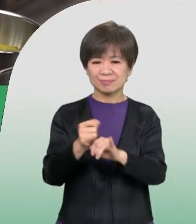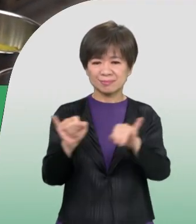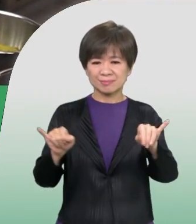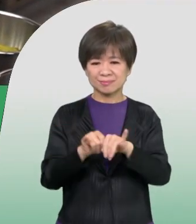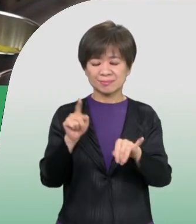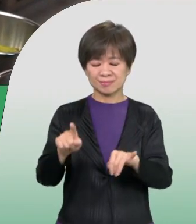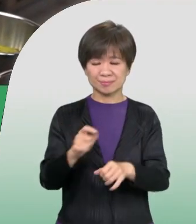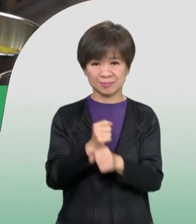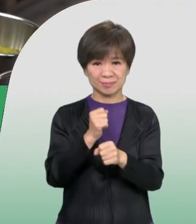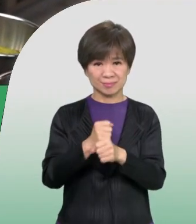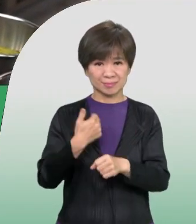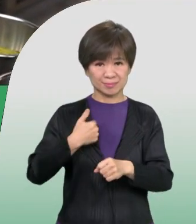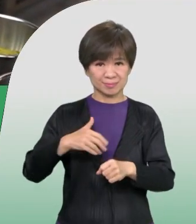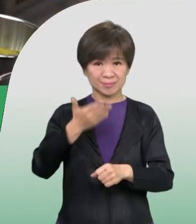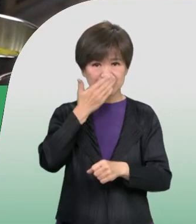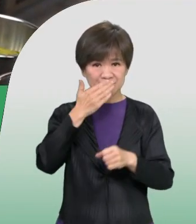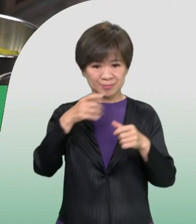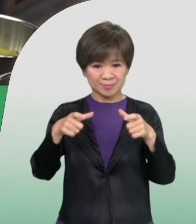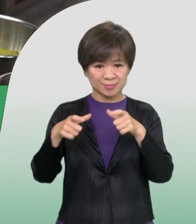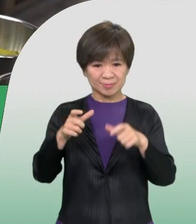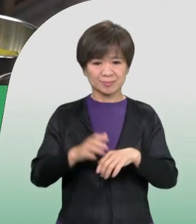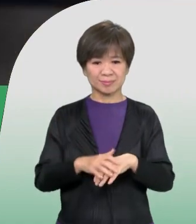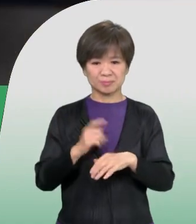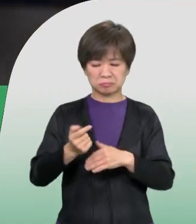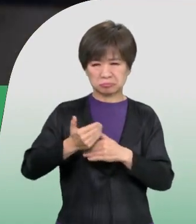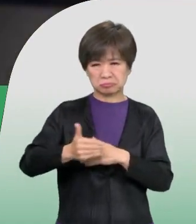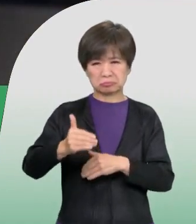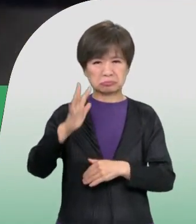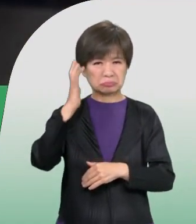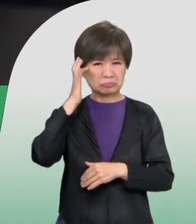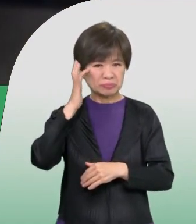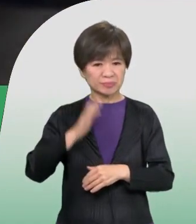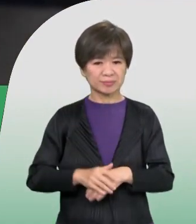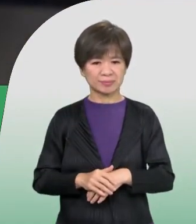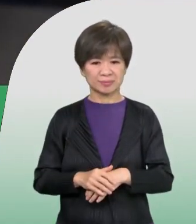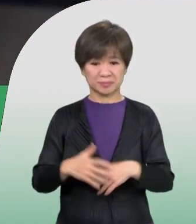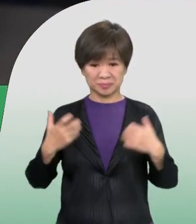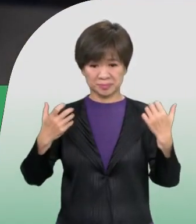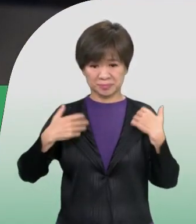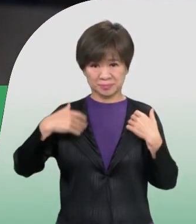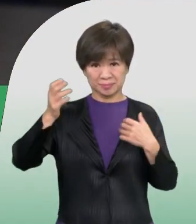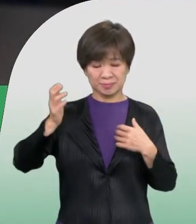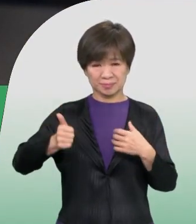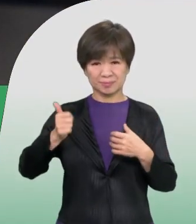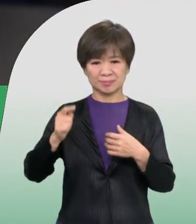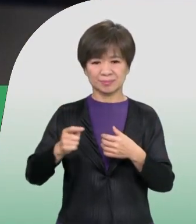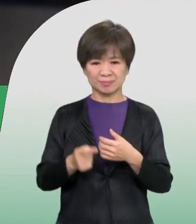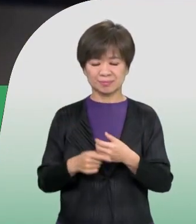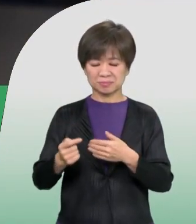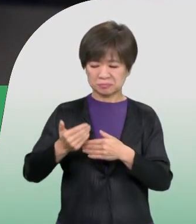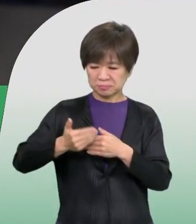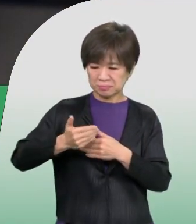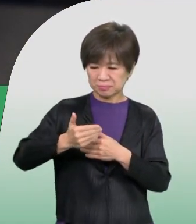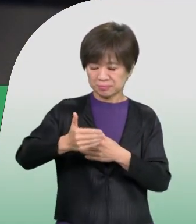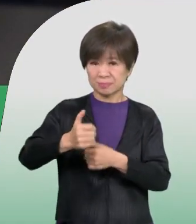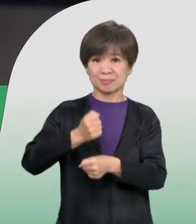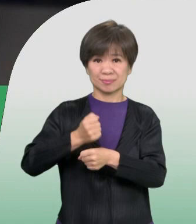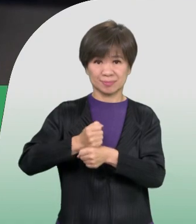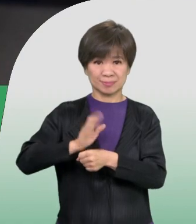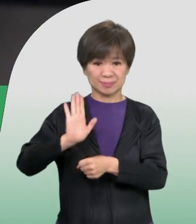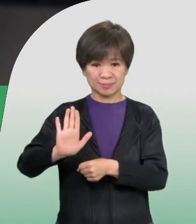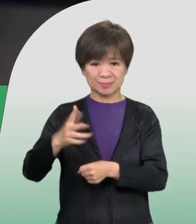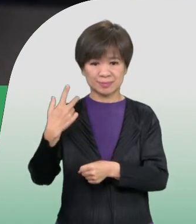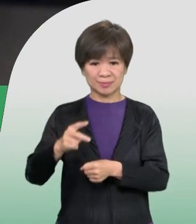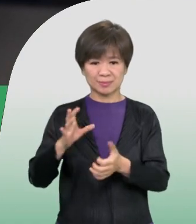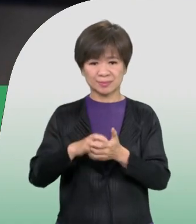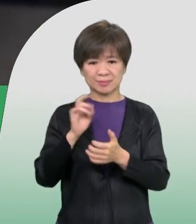甜品，做法式甜品过程当讲究，只看到主厨同材料就顺势淋落去了后，各国个食